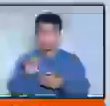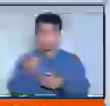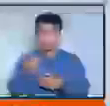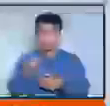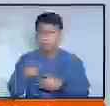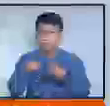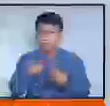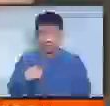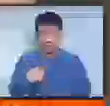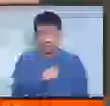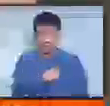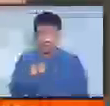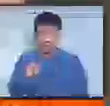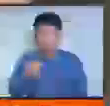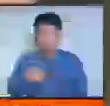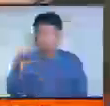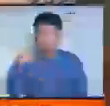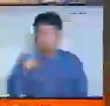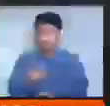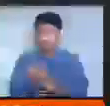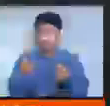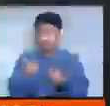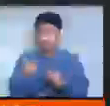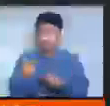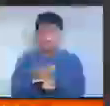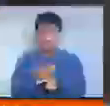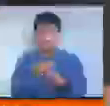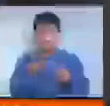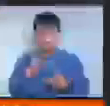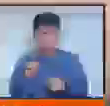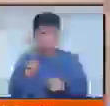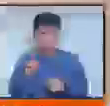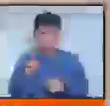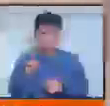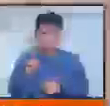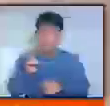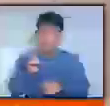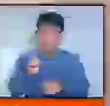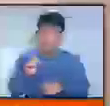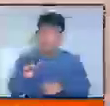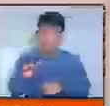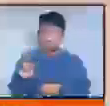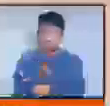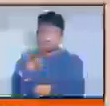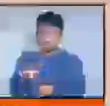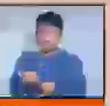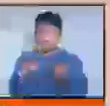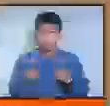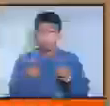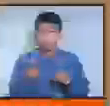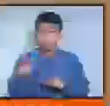lung injury o e-vali. Noong Hunyo, sinubukan pang i-regulate ng Food and Drug Administration o FDA ang paggamit at pagbebenta